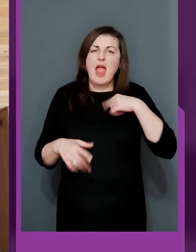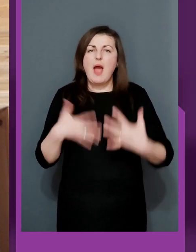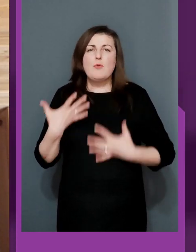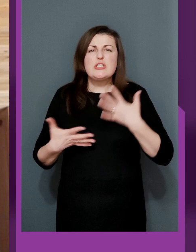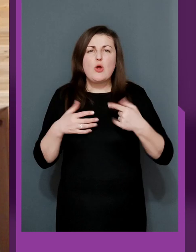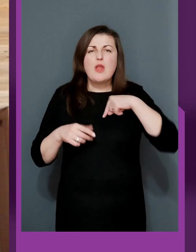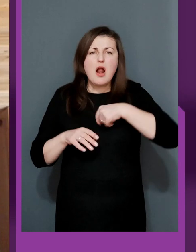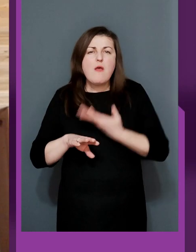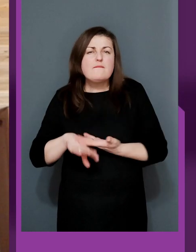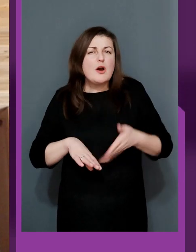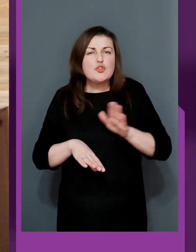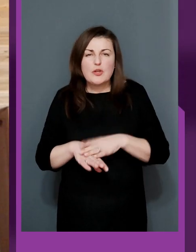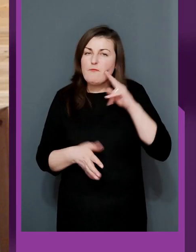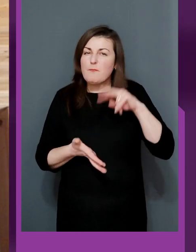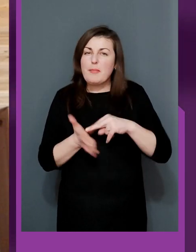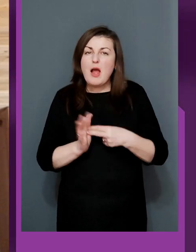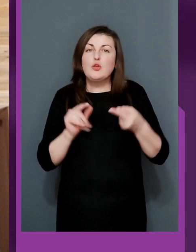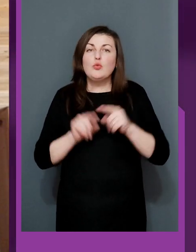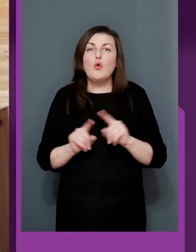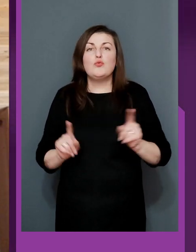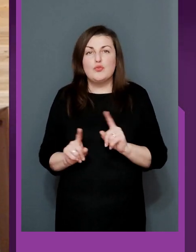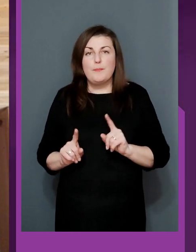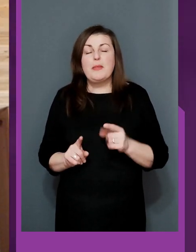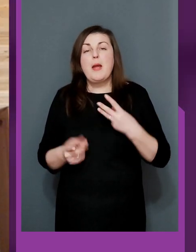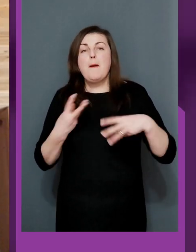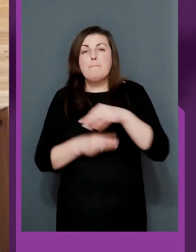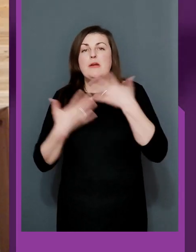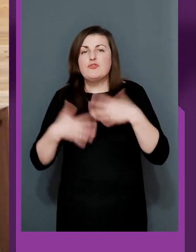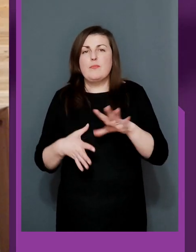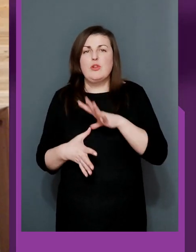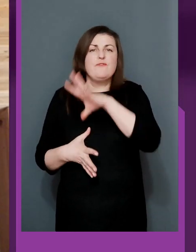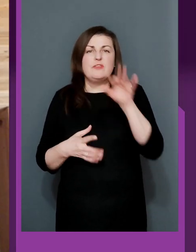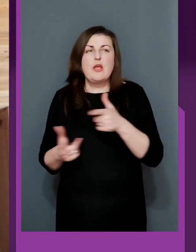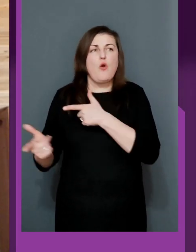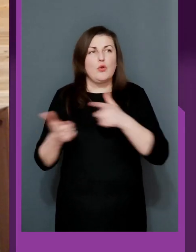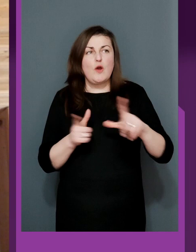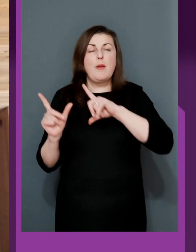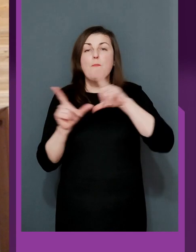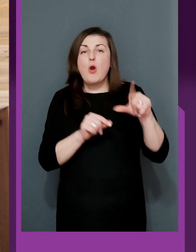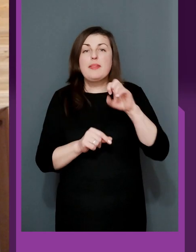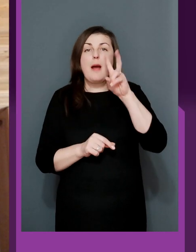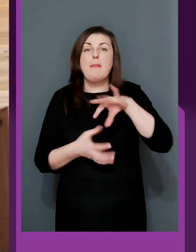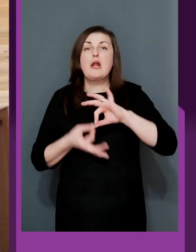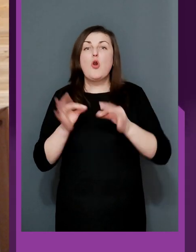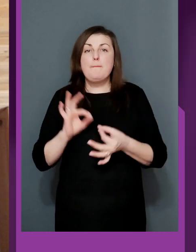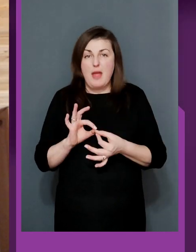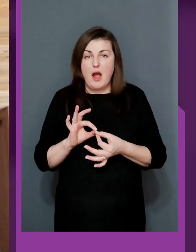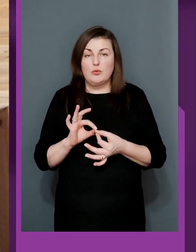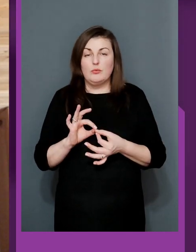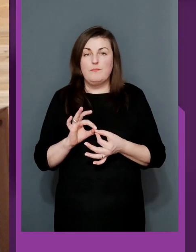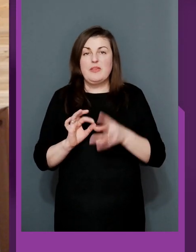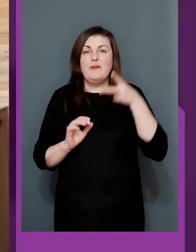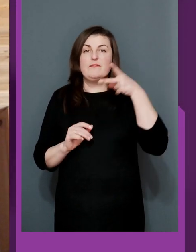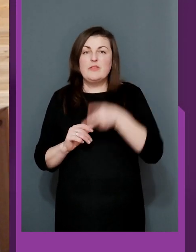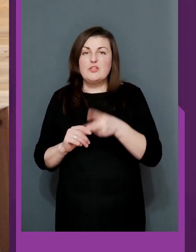емоціонально важки кий в плані того що ми вже були всі готові поїхати на паралімпіаду